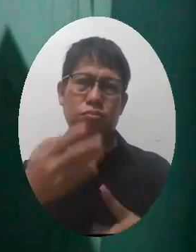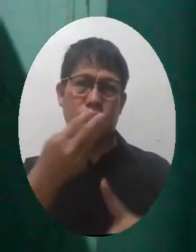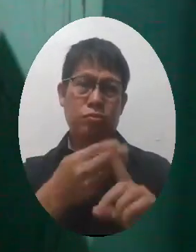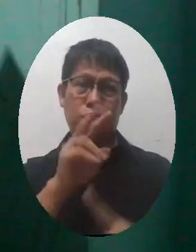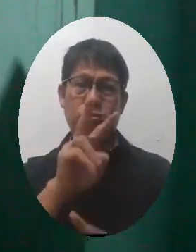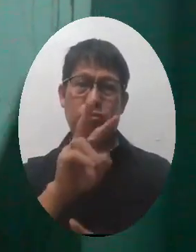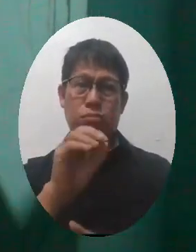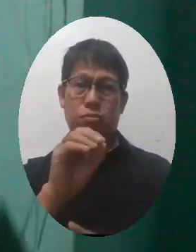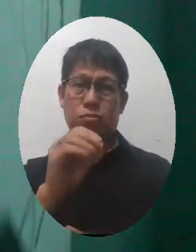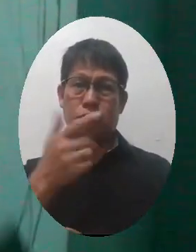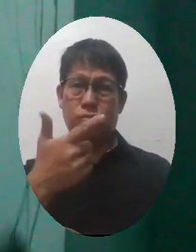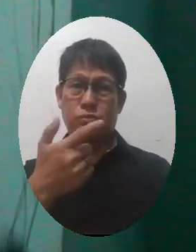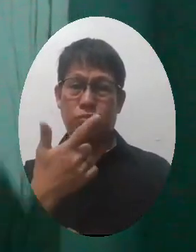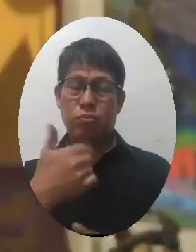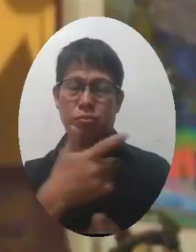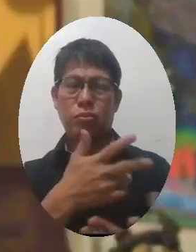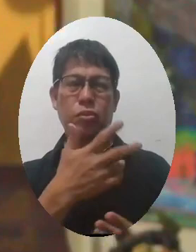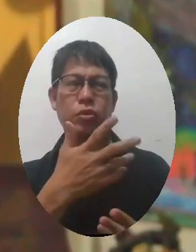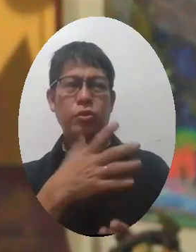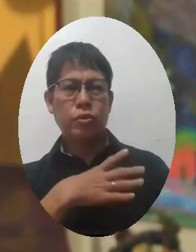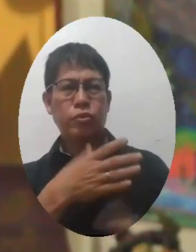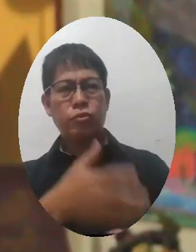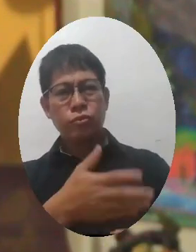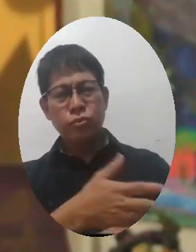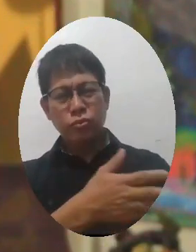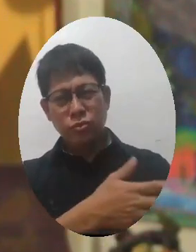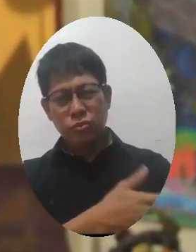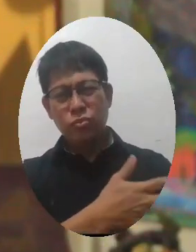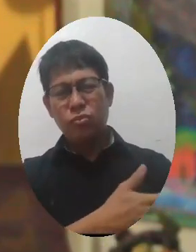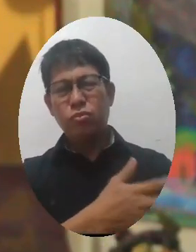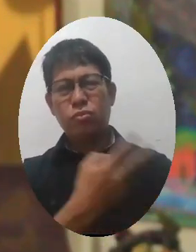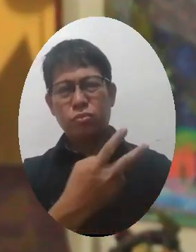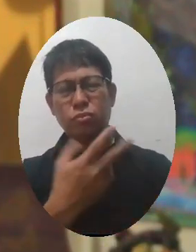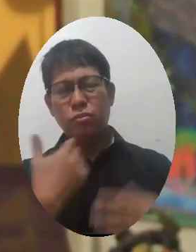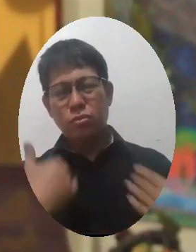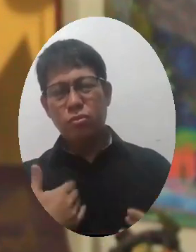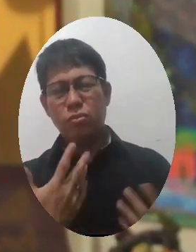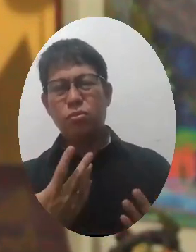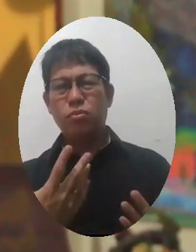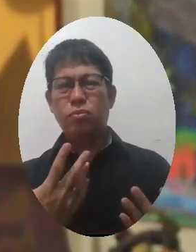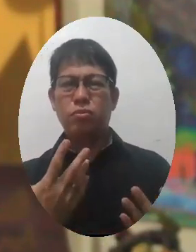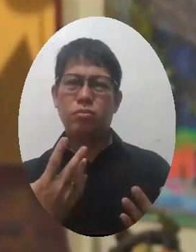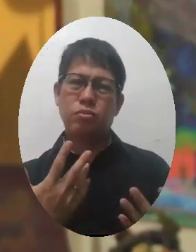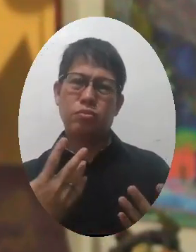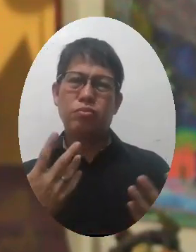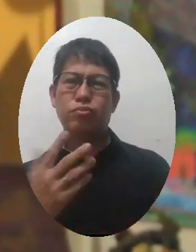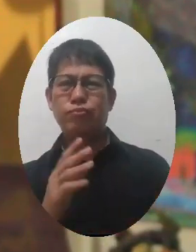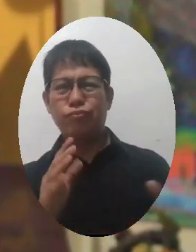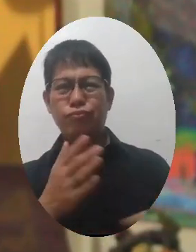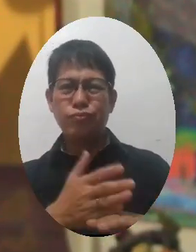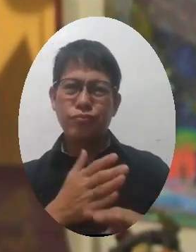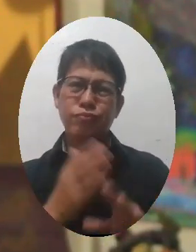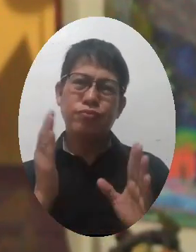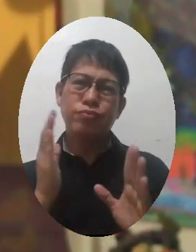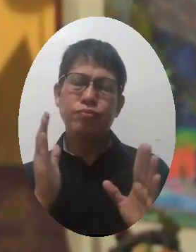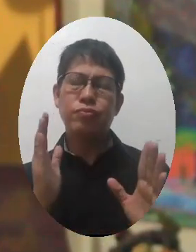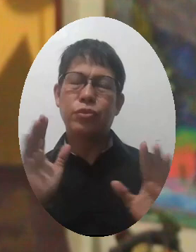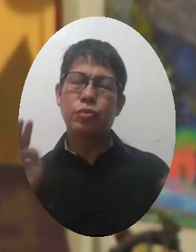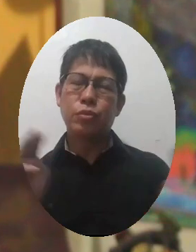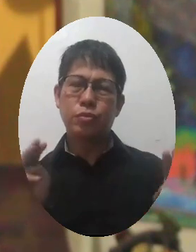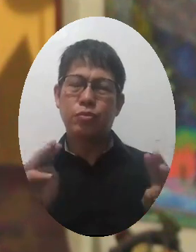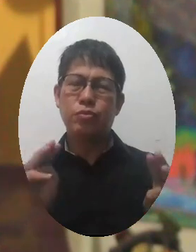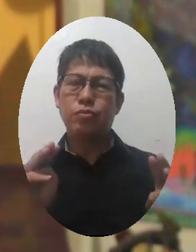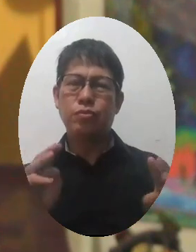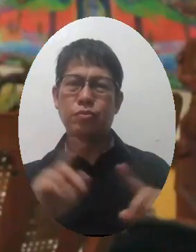Noong March 2021, bahagyang bumuti ang kalagayan ng bata. Nagagalaw niya yung kanyang ulo, mga